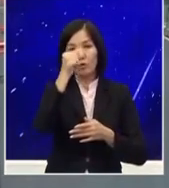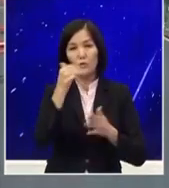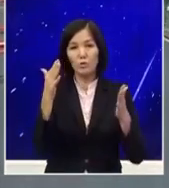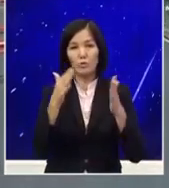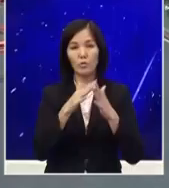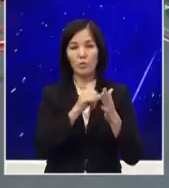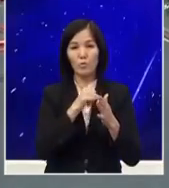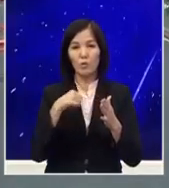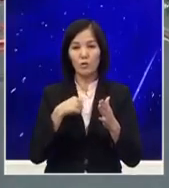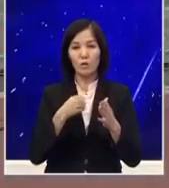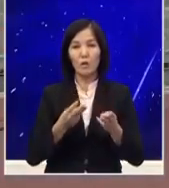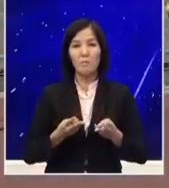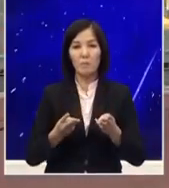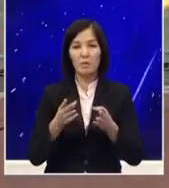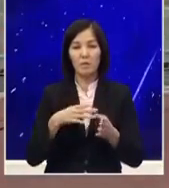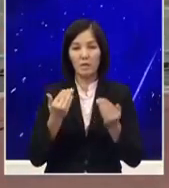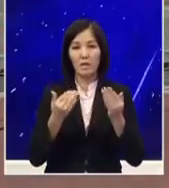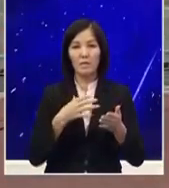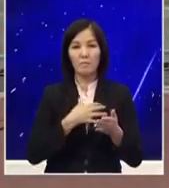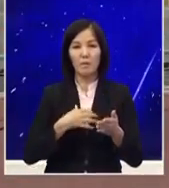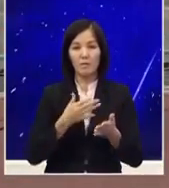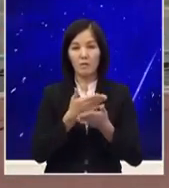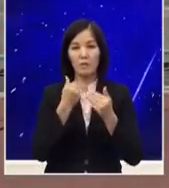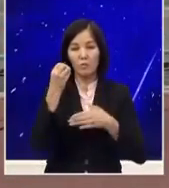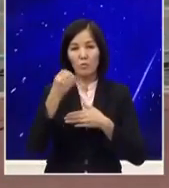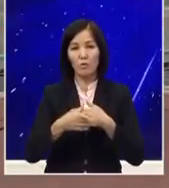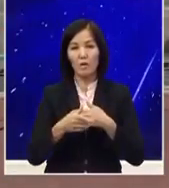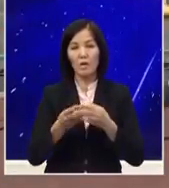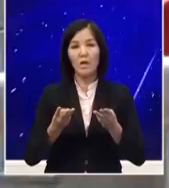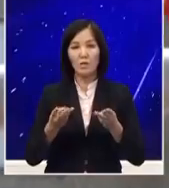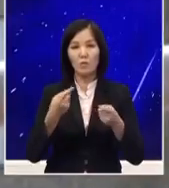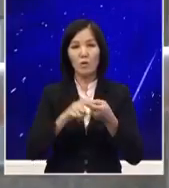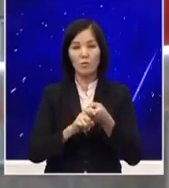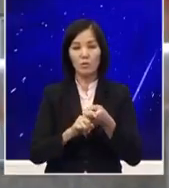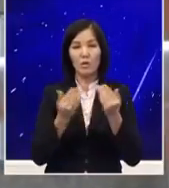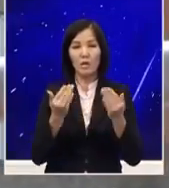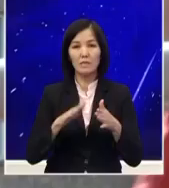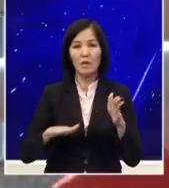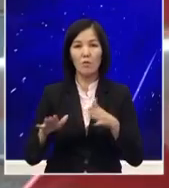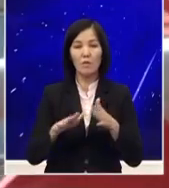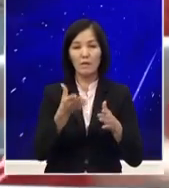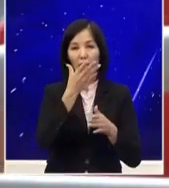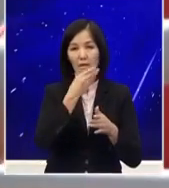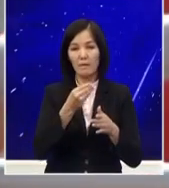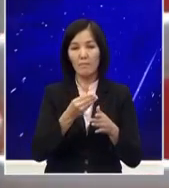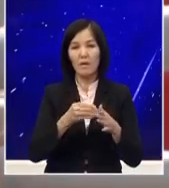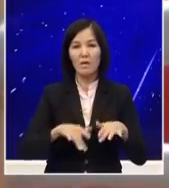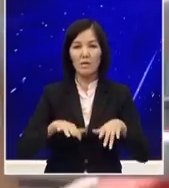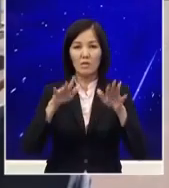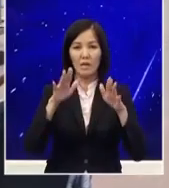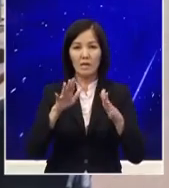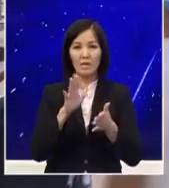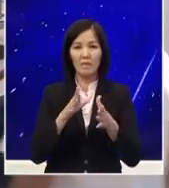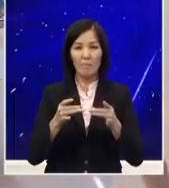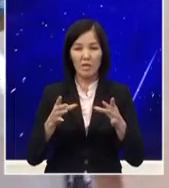баспанасын өзі жылтқан. Енді ол уайым жоқ. Орталыққа қосылған қазандық бар. Екіншіден ауланың әрі кірді. Былтыр шаңы шыққан,